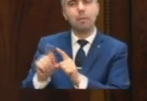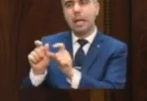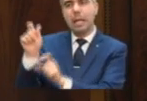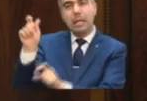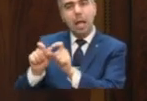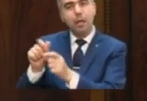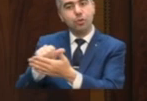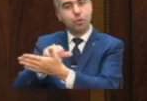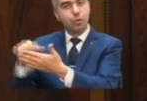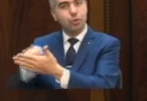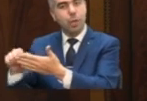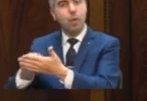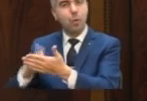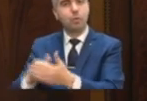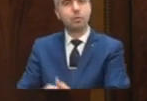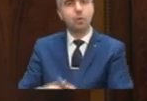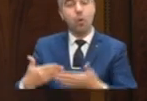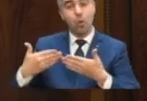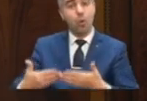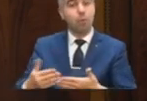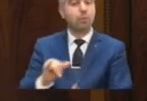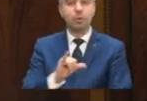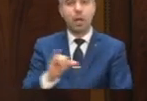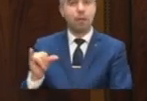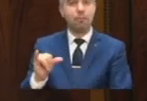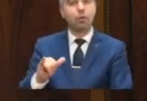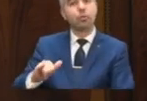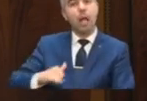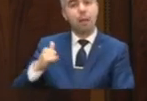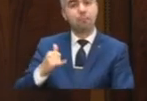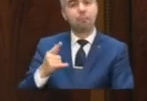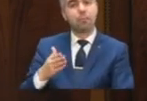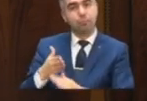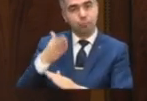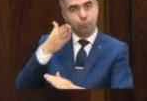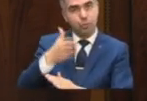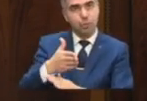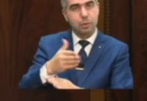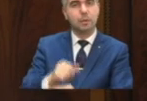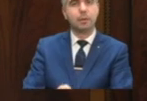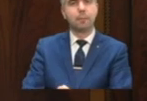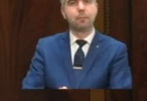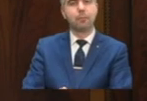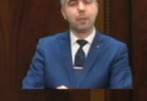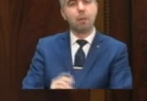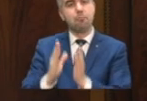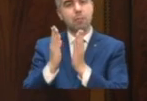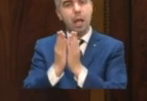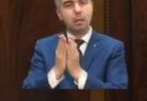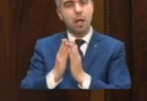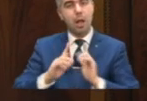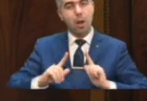الشرائيه ومع لي سيب الكاملين. اليوم ما يمكنش واحد الشاب يخرج من من من المدرسه